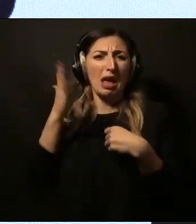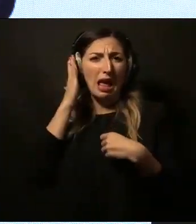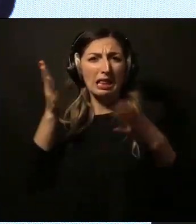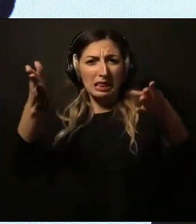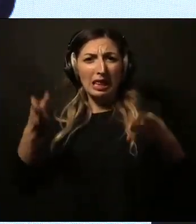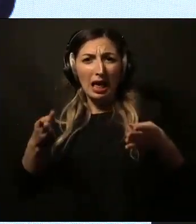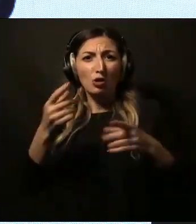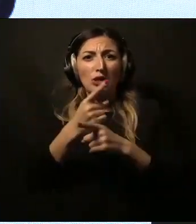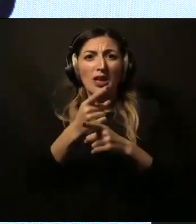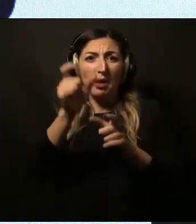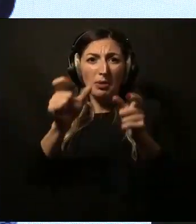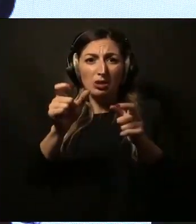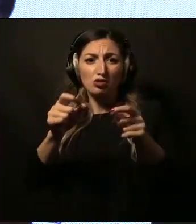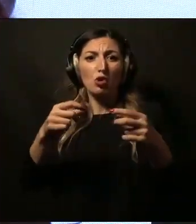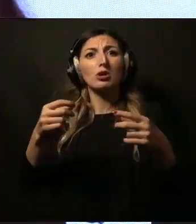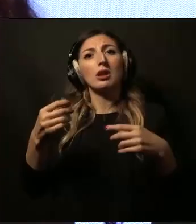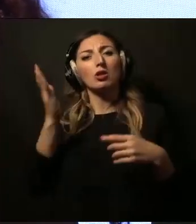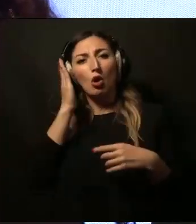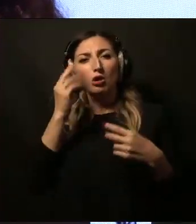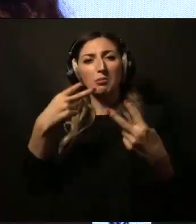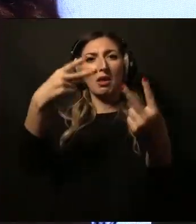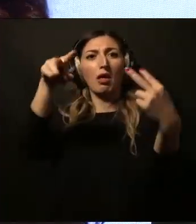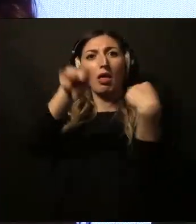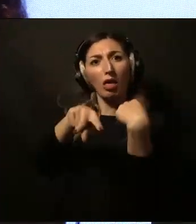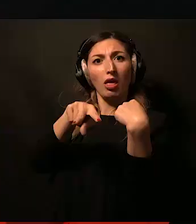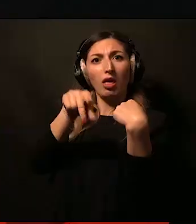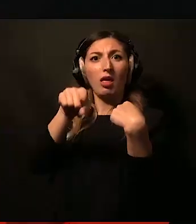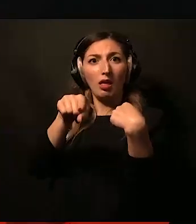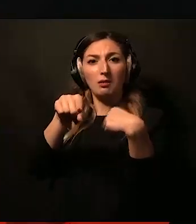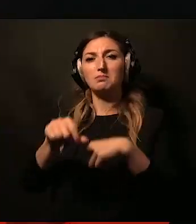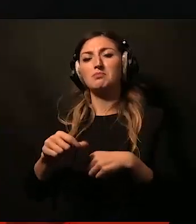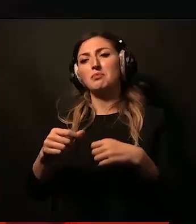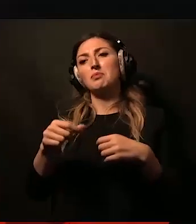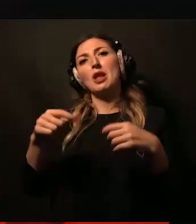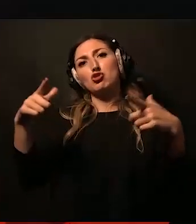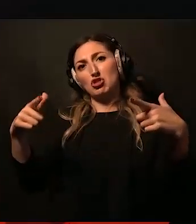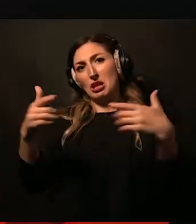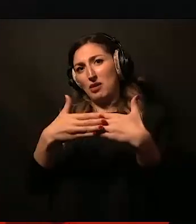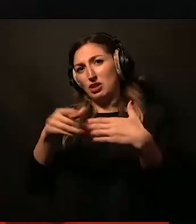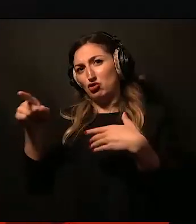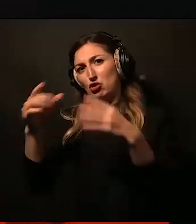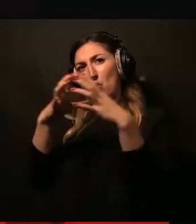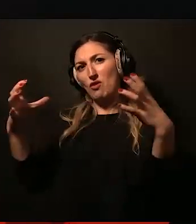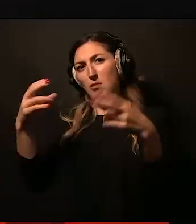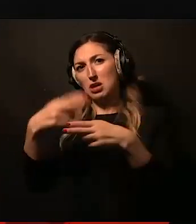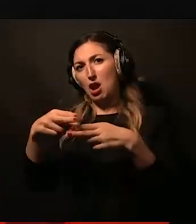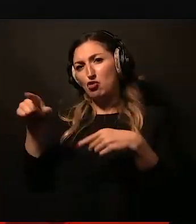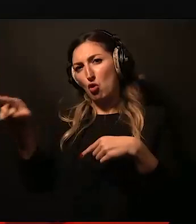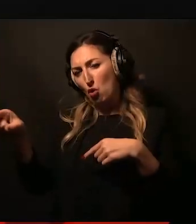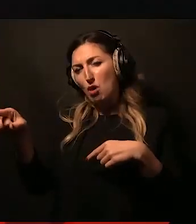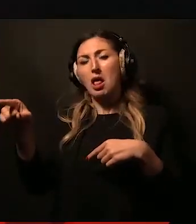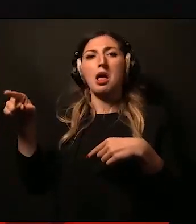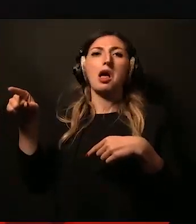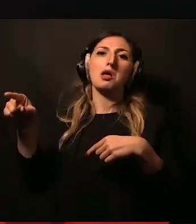Charlie c'è una fabbrica di cioccolato che è chiusa al pubblico ormai da decenni e intorno a questa